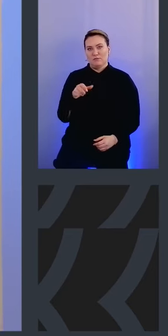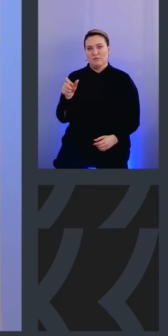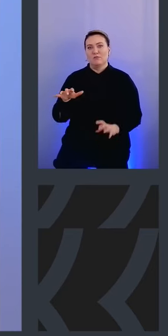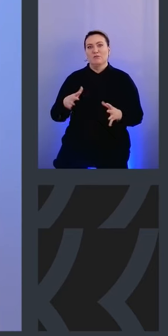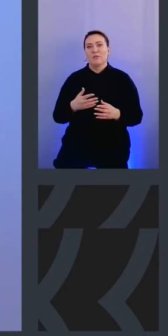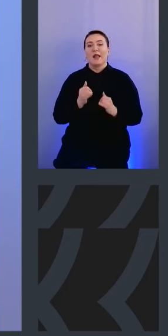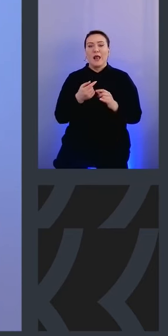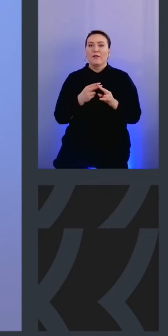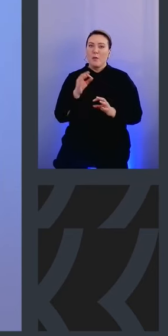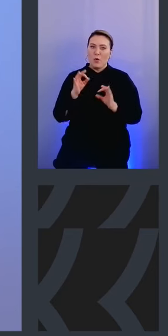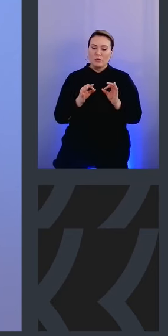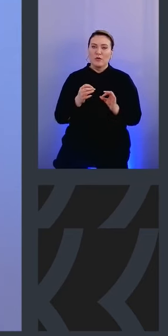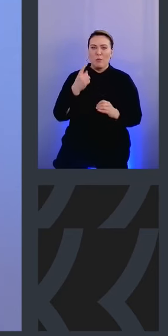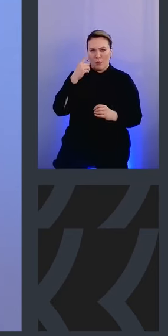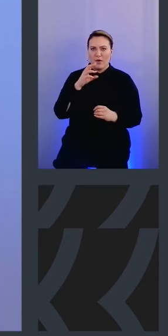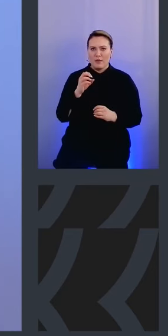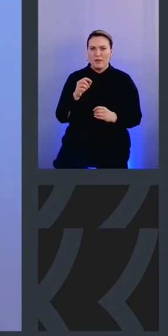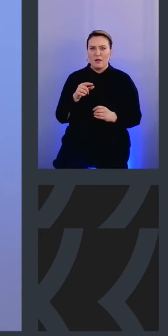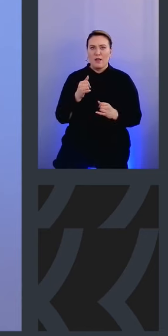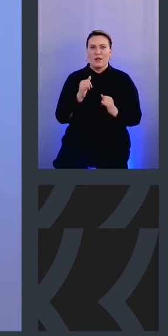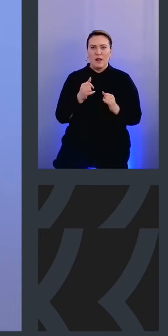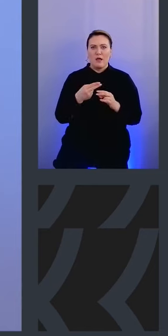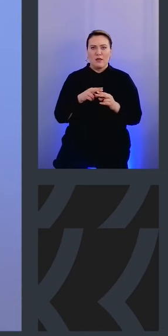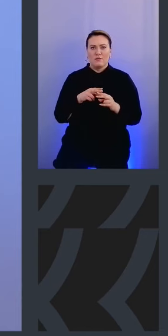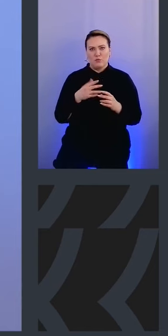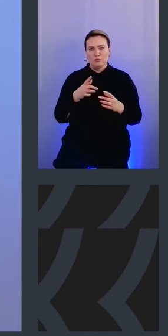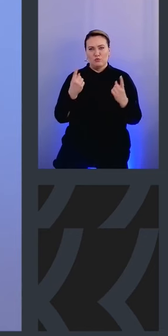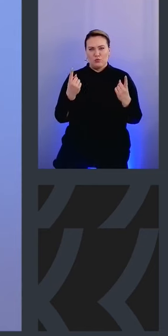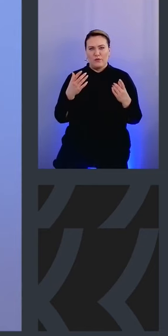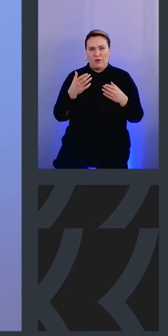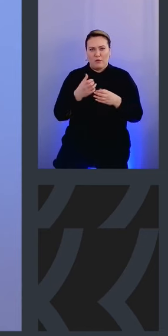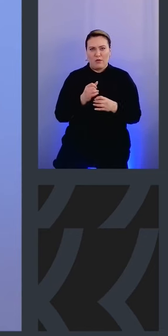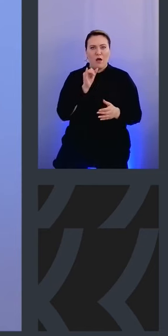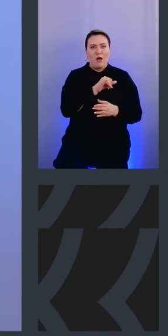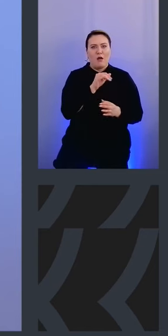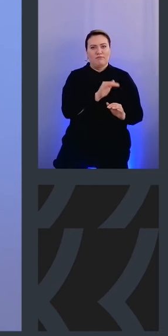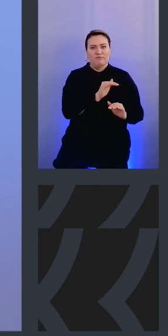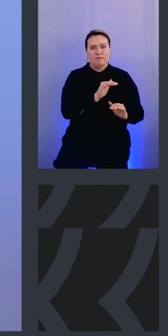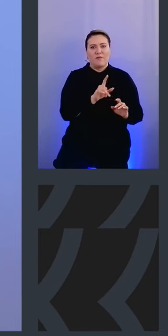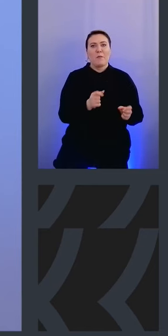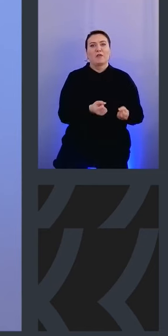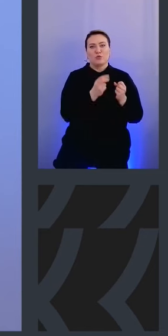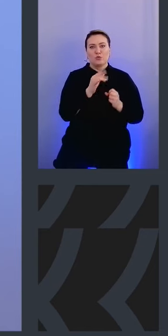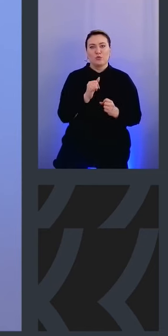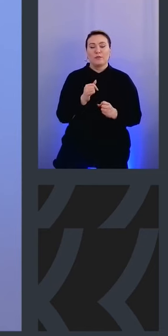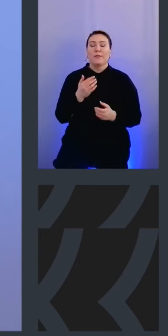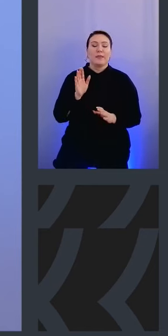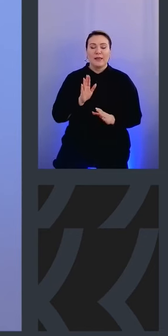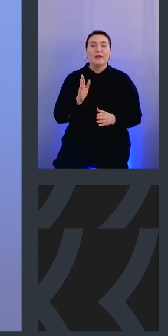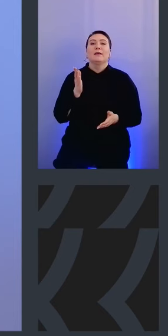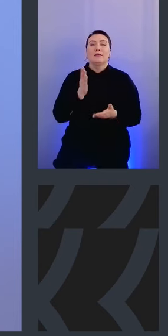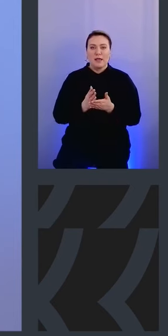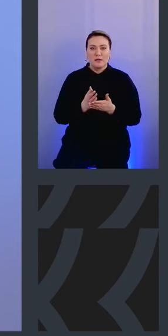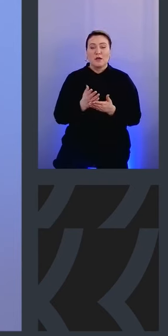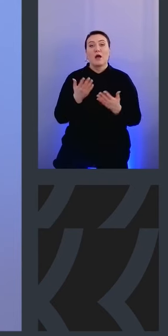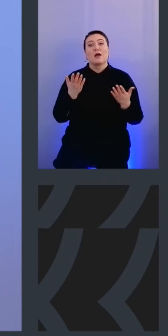этого процента у них, по идее, прям существенно сократилось количество обращений. Обращения есть. Не скажу, что